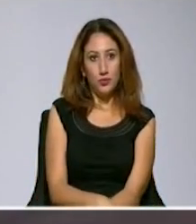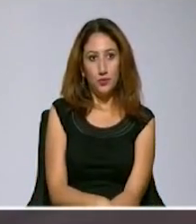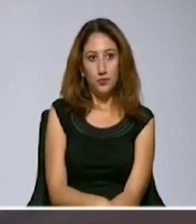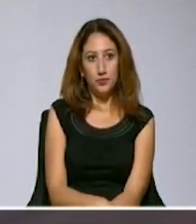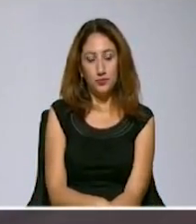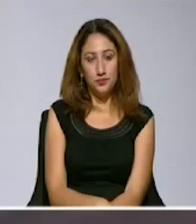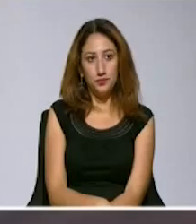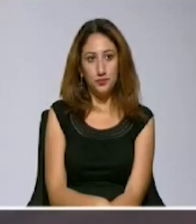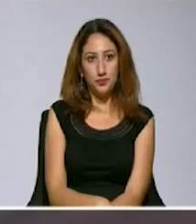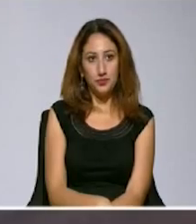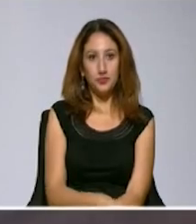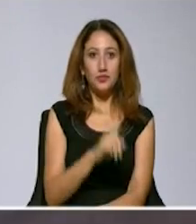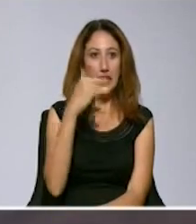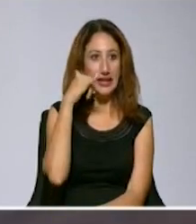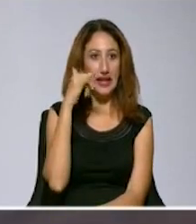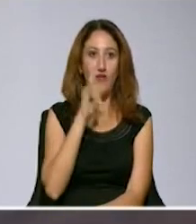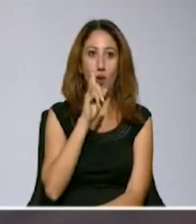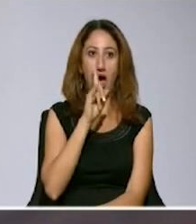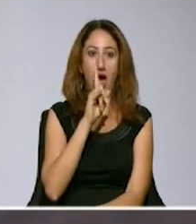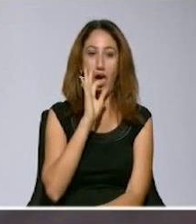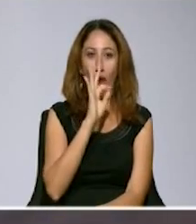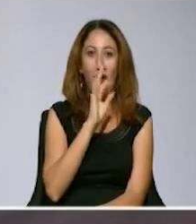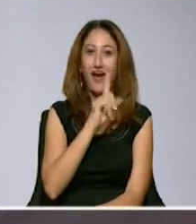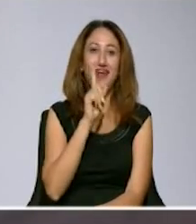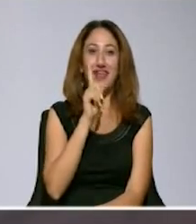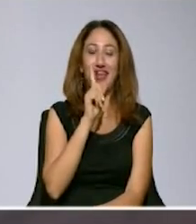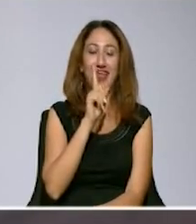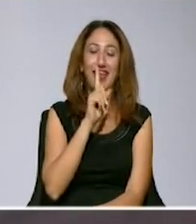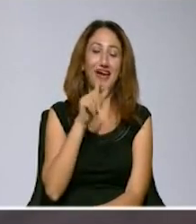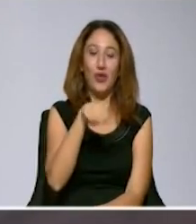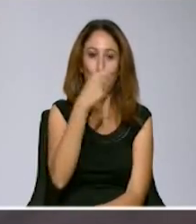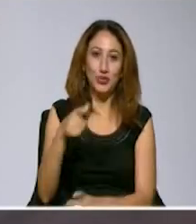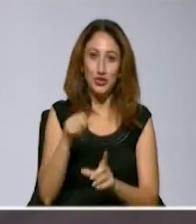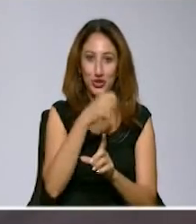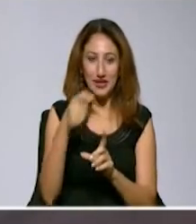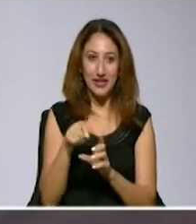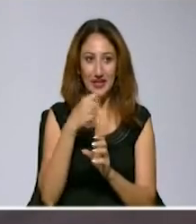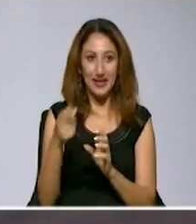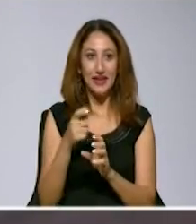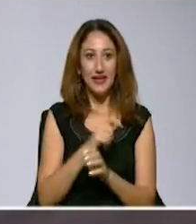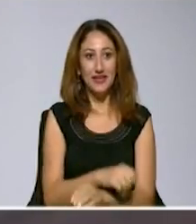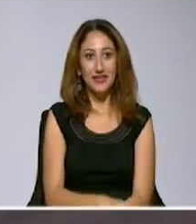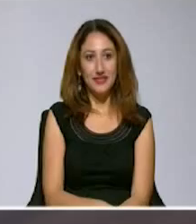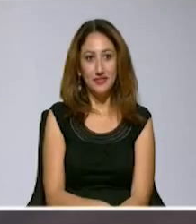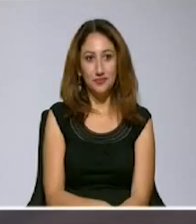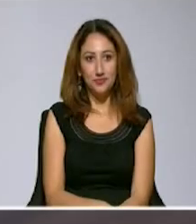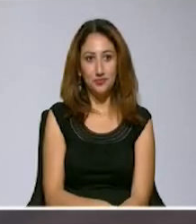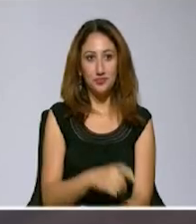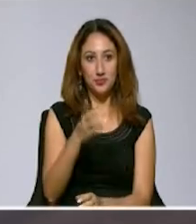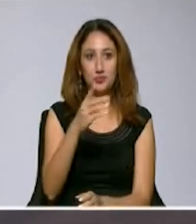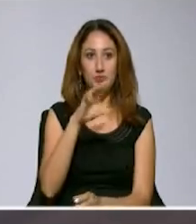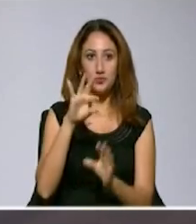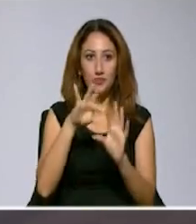ماشي. هطلب من حضرتك مالكش دعوه موبايلي. تقول ستوب في اي مكان، مش هرجع عنده دلوقتي. قول ماشي. ستوب. نعم. ستوب. ستوب. يلا اجين. ستوب. خد